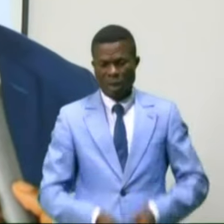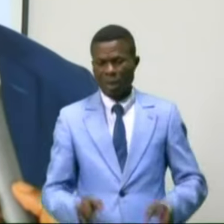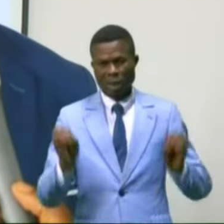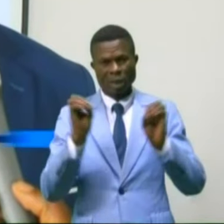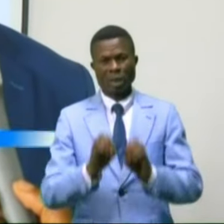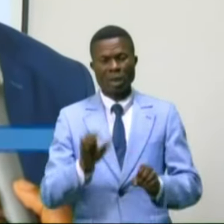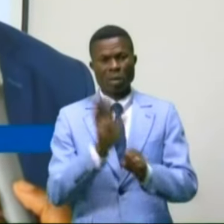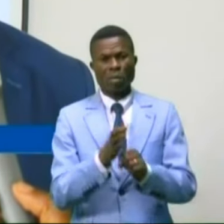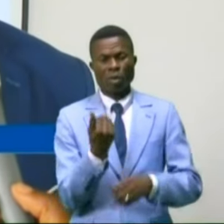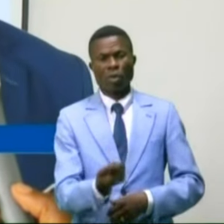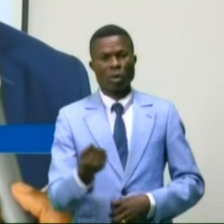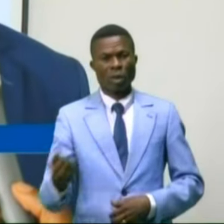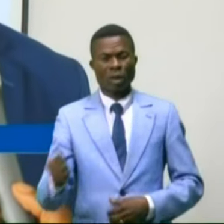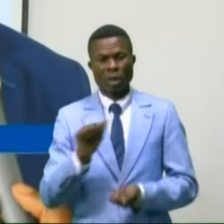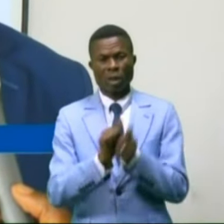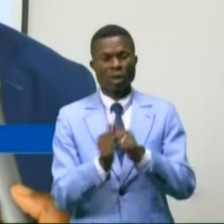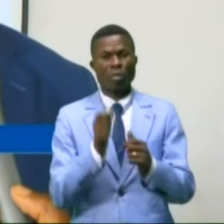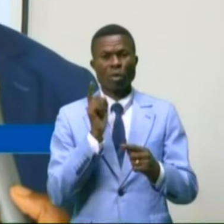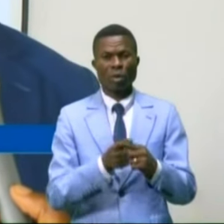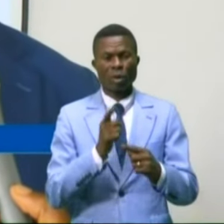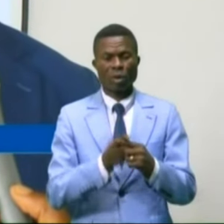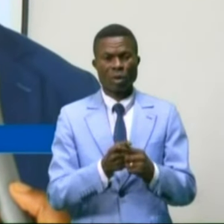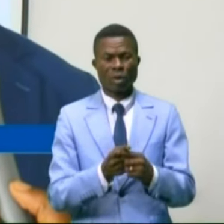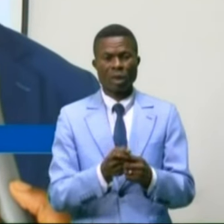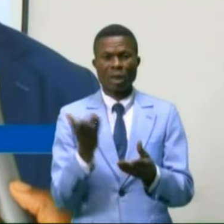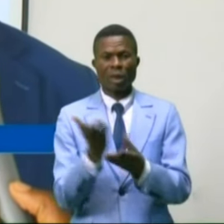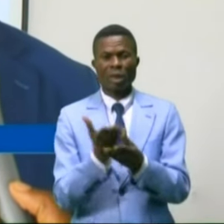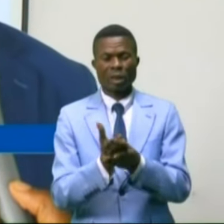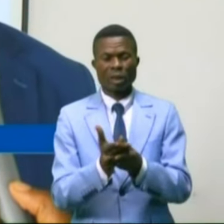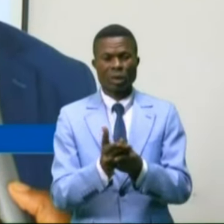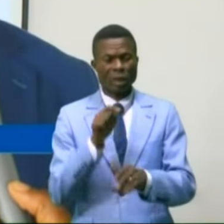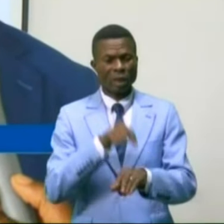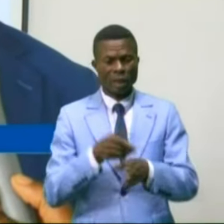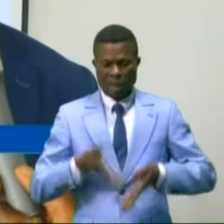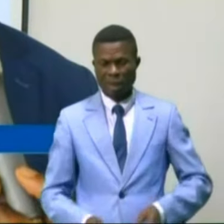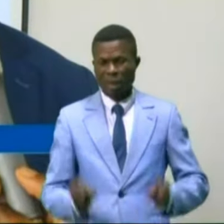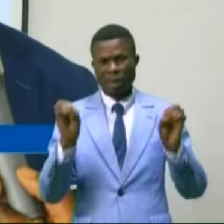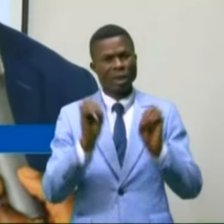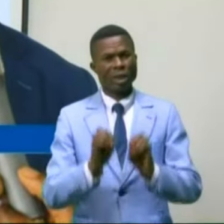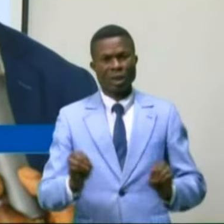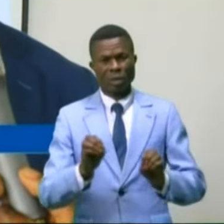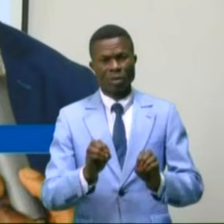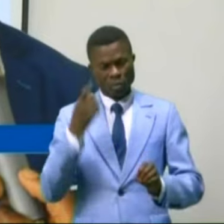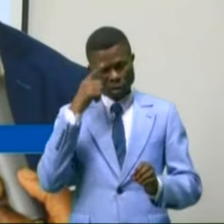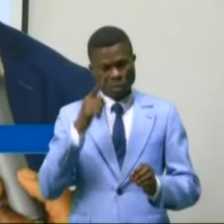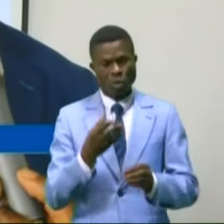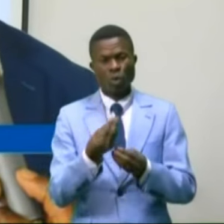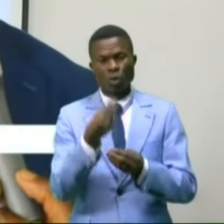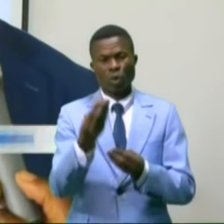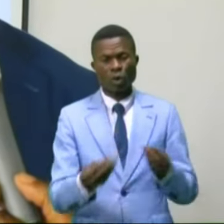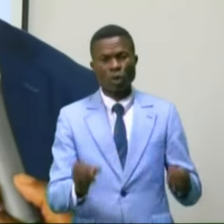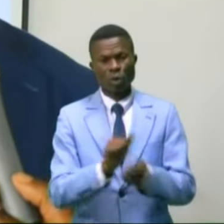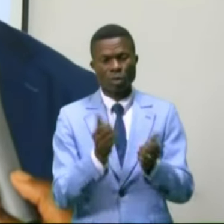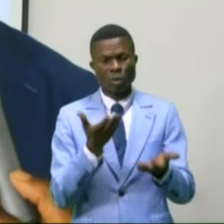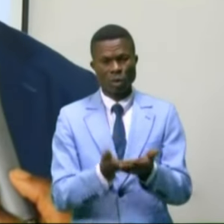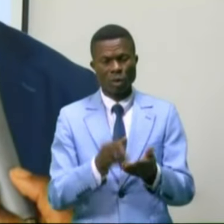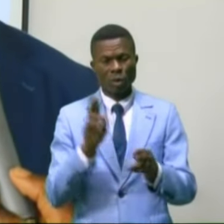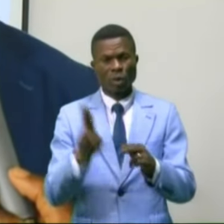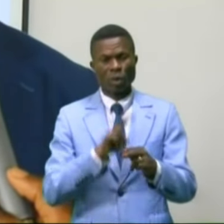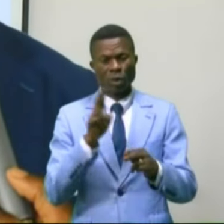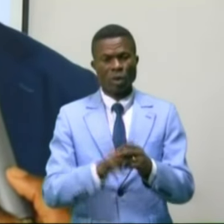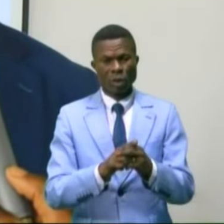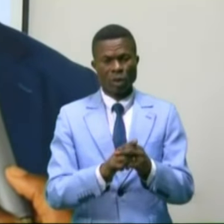de nos enfants en situation difficile ne dispose pas à d'cte de naissance pour combler cette lacune là nous utilisons